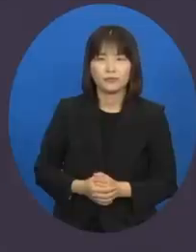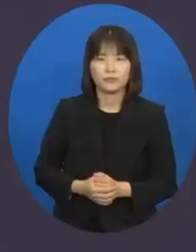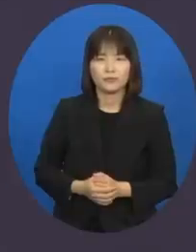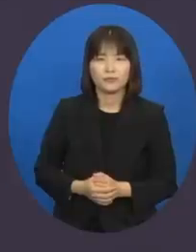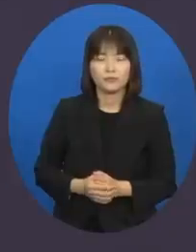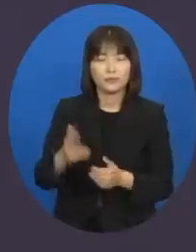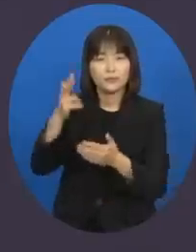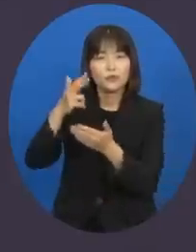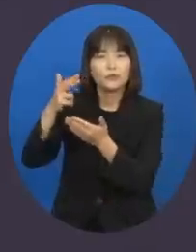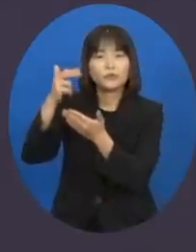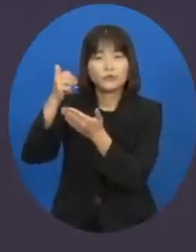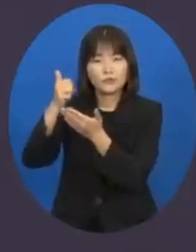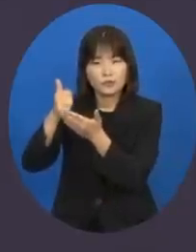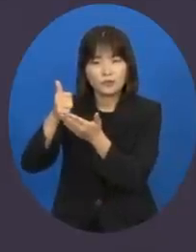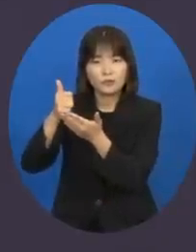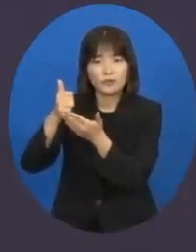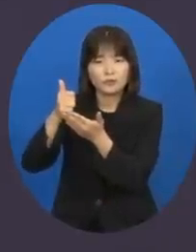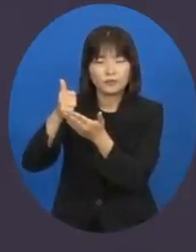주님께서